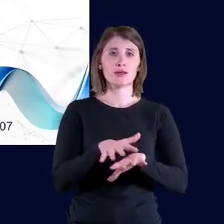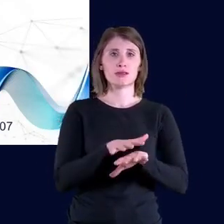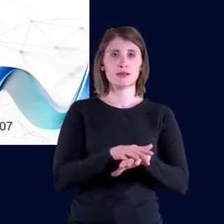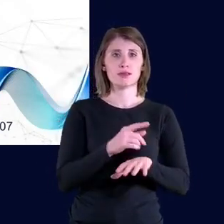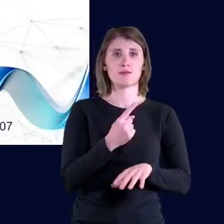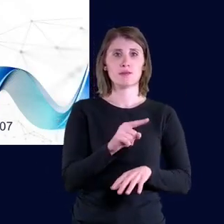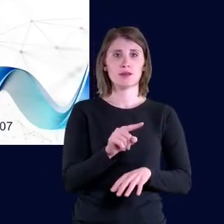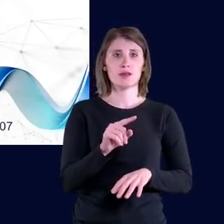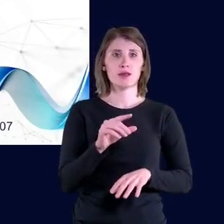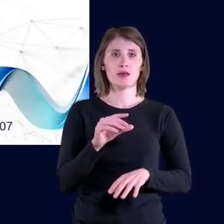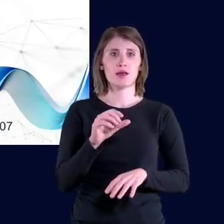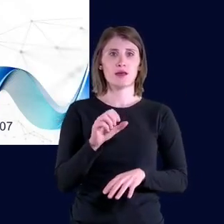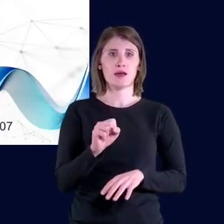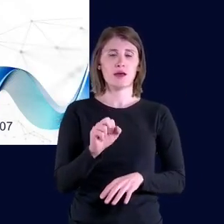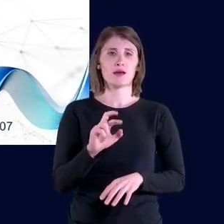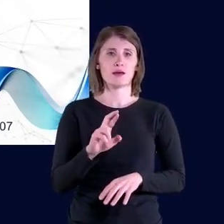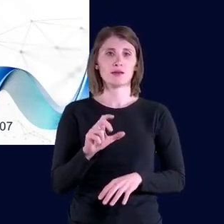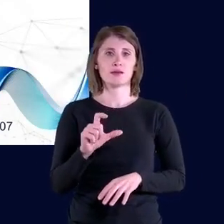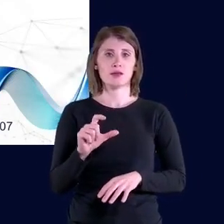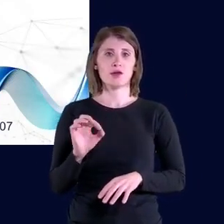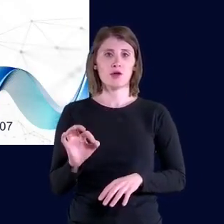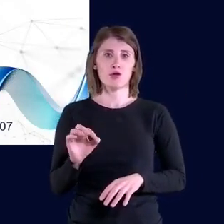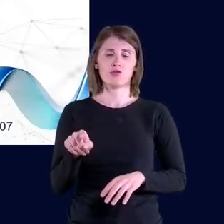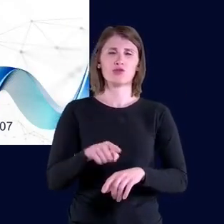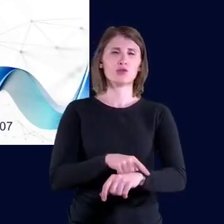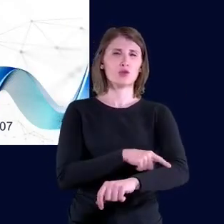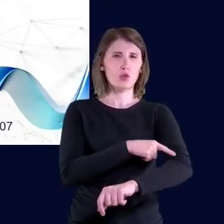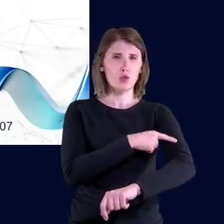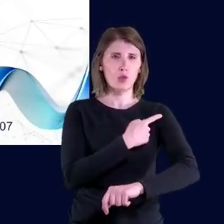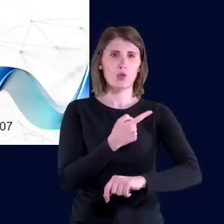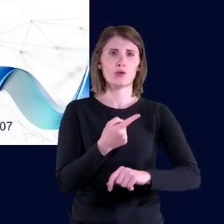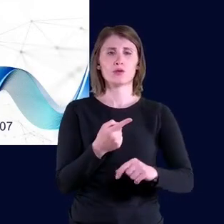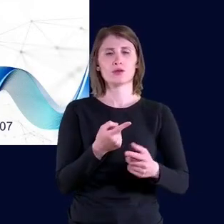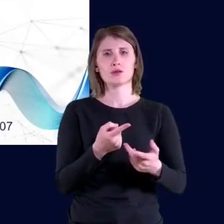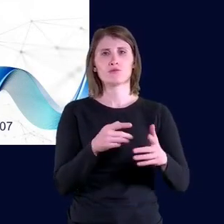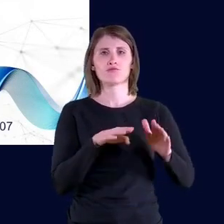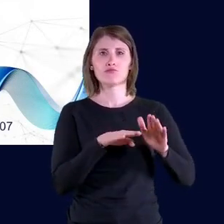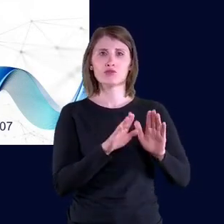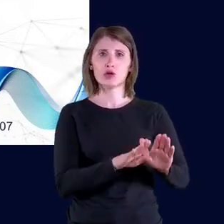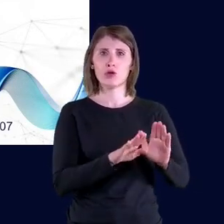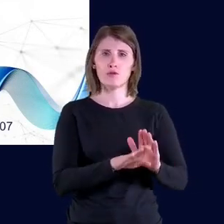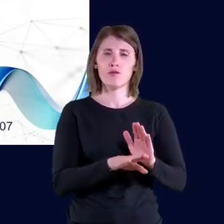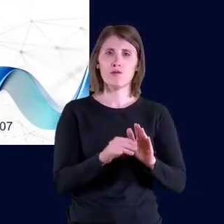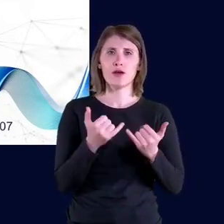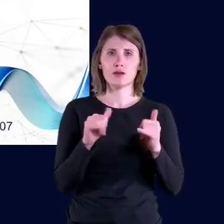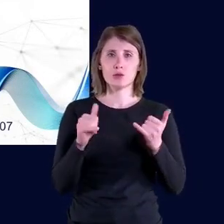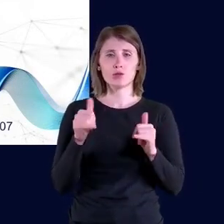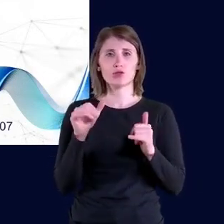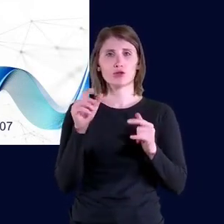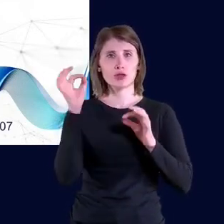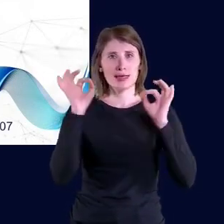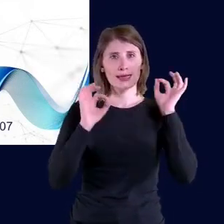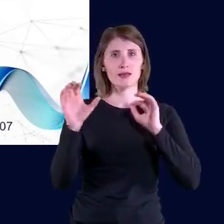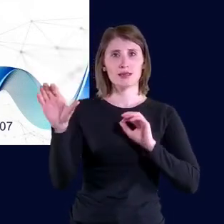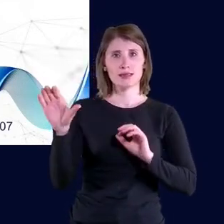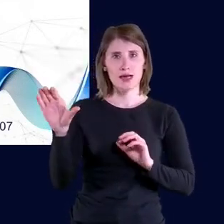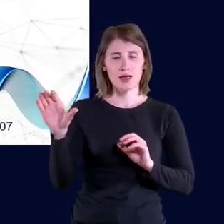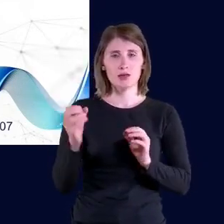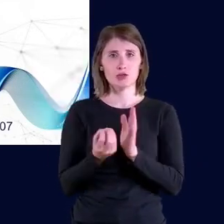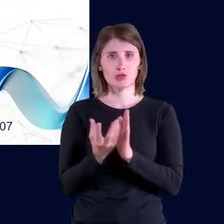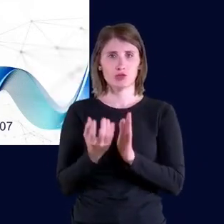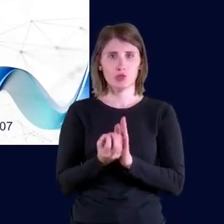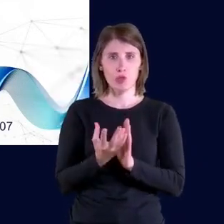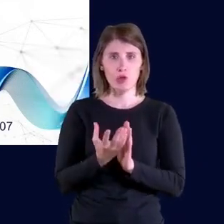który jest systemem długoterminowego przechowywania danych źródłowych zgodnym z